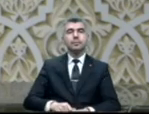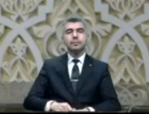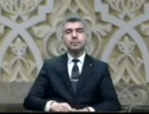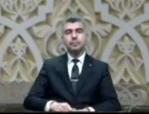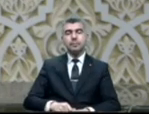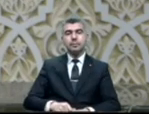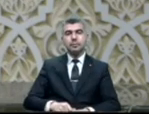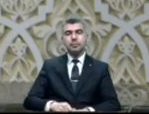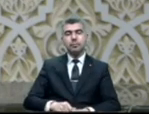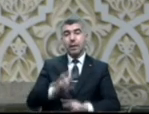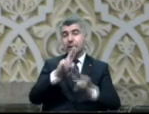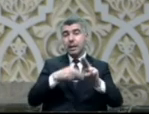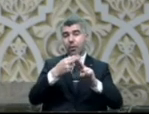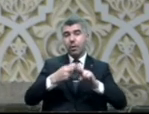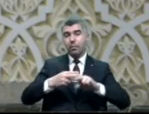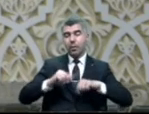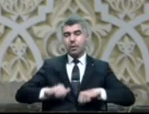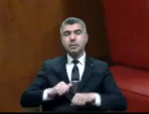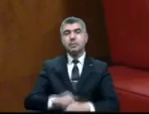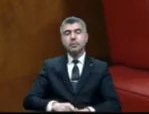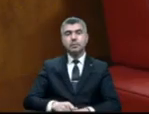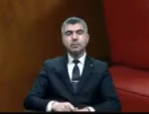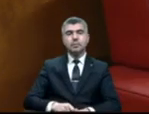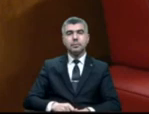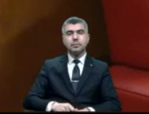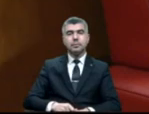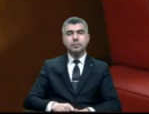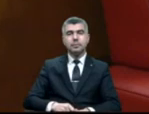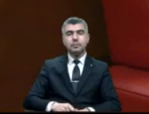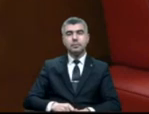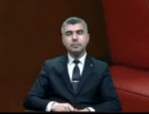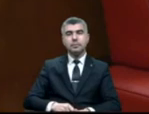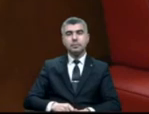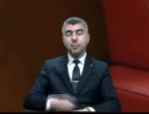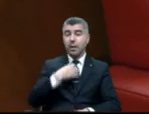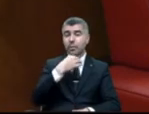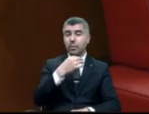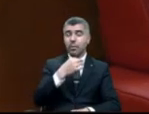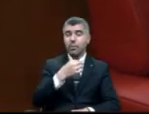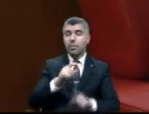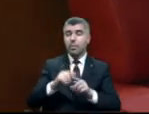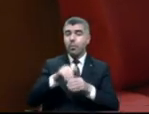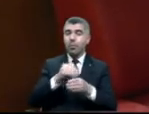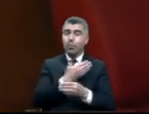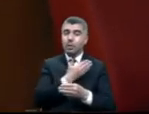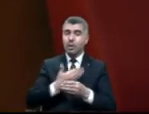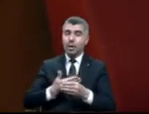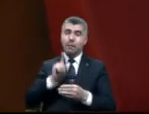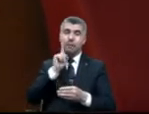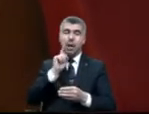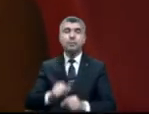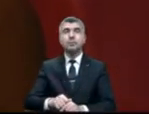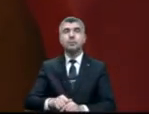المستشارة المحترمة. السيد الوزير هل من رد على التعقيب؟ تفضلوا. لا، غير نقول بأن السيدة المستشارة